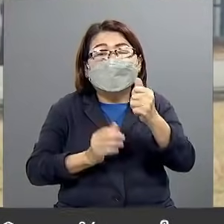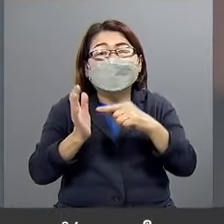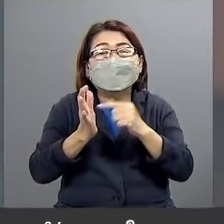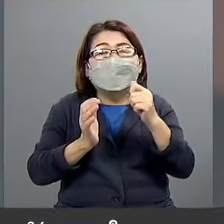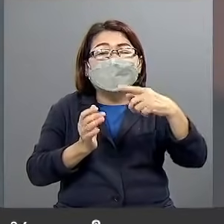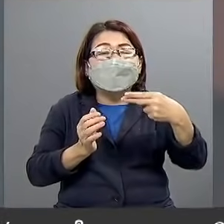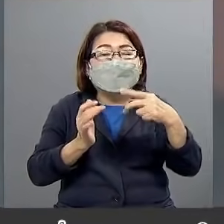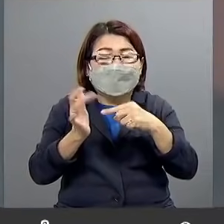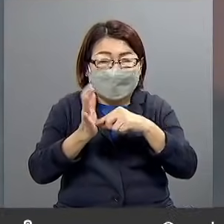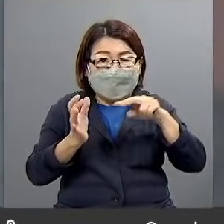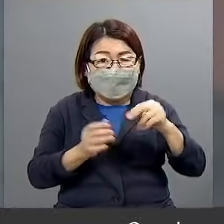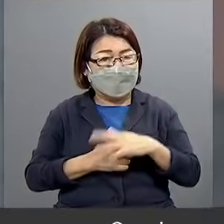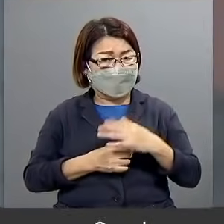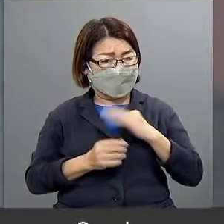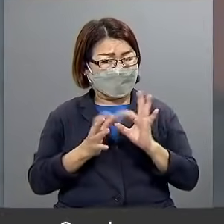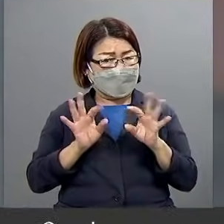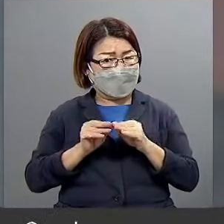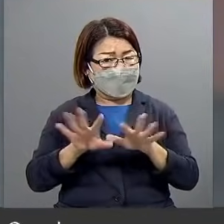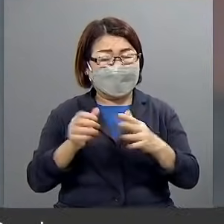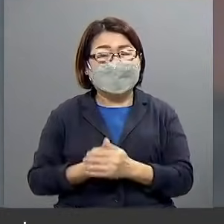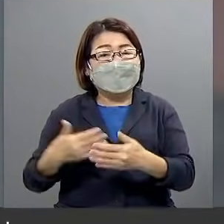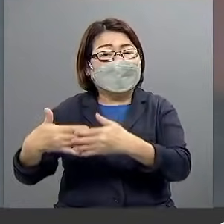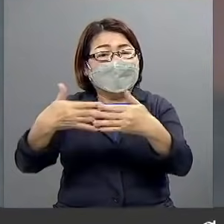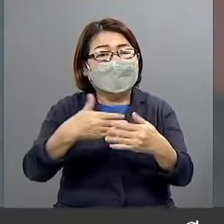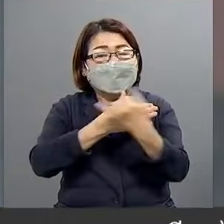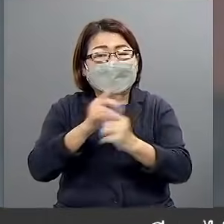ศอื่นๆพยายามที่จะเบี่ยงเบนความสนใจของสาธาร